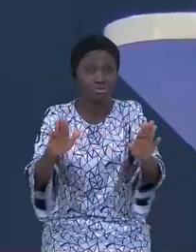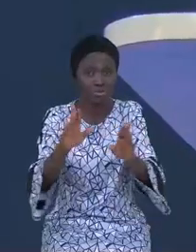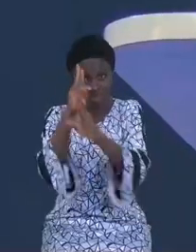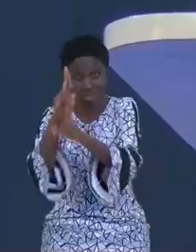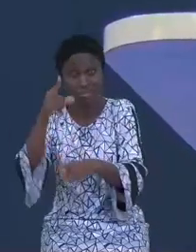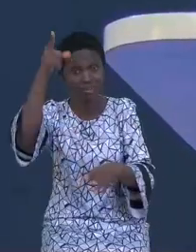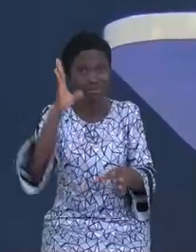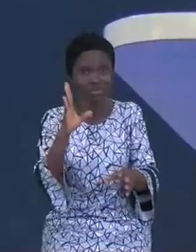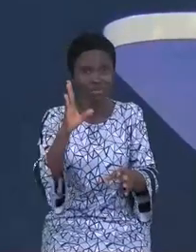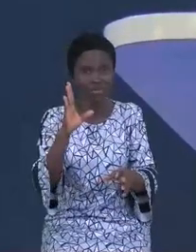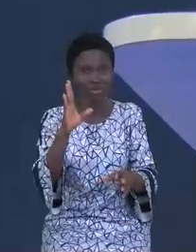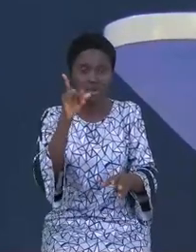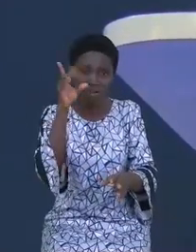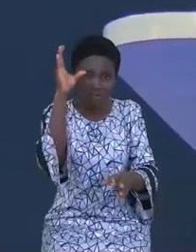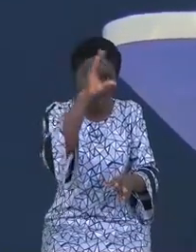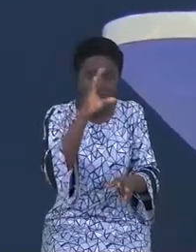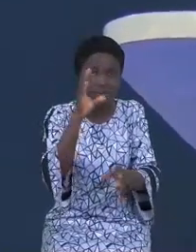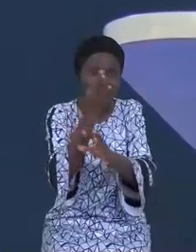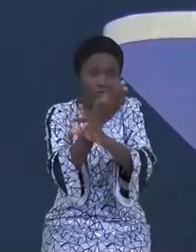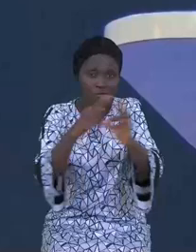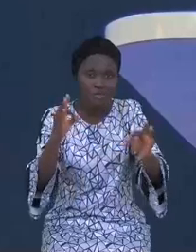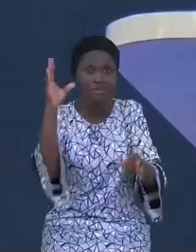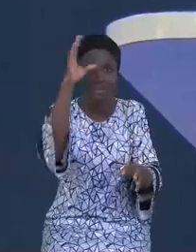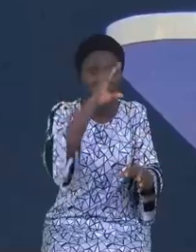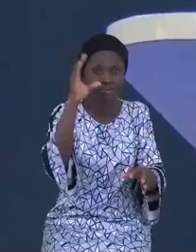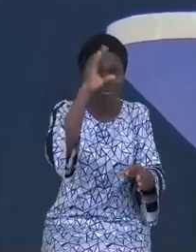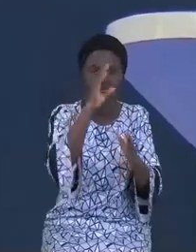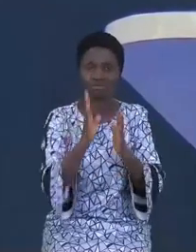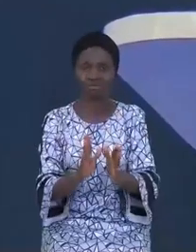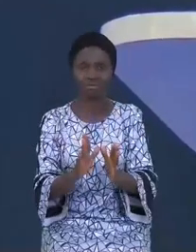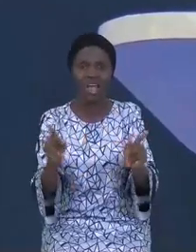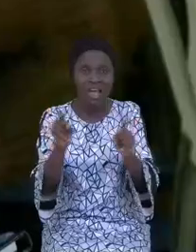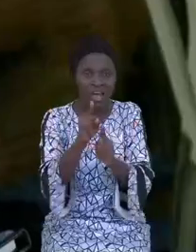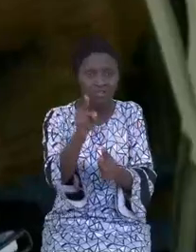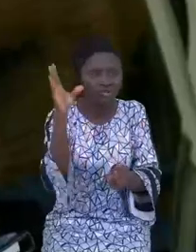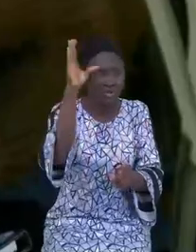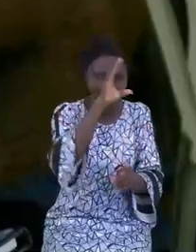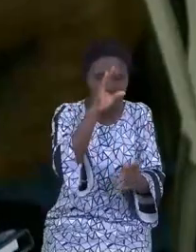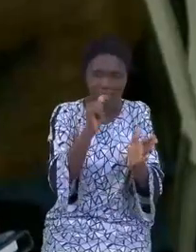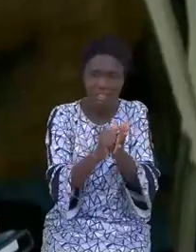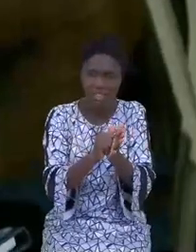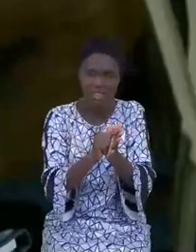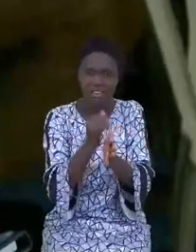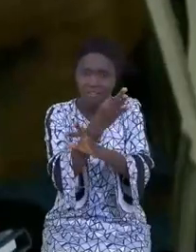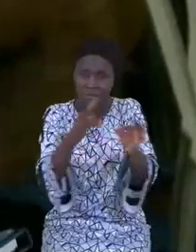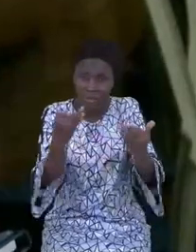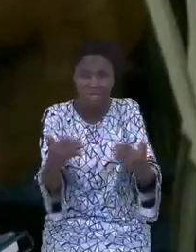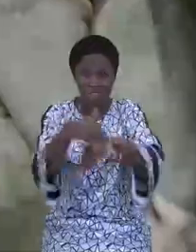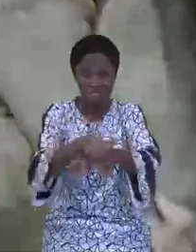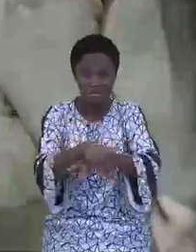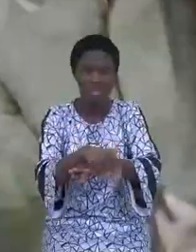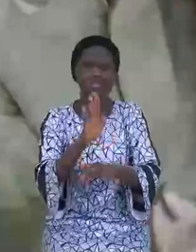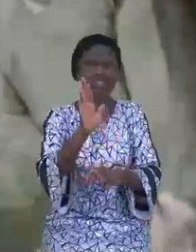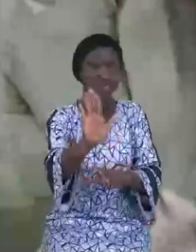respectent pas Dieu. Ceux qui cherchent la liberté, comme nous cherchons cette liberté ce soir, ta liberté est venue. Ton salut est